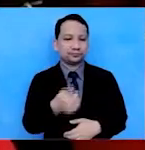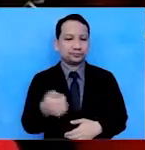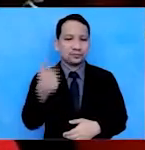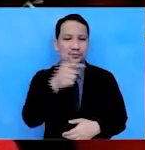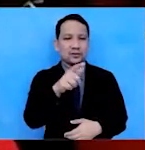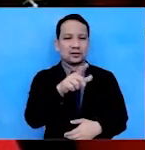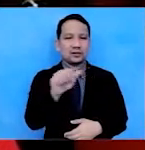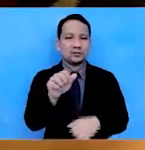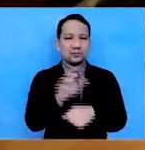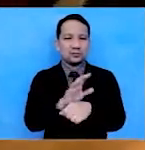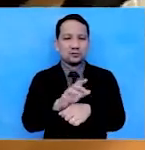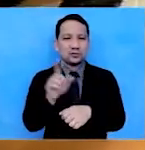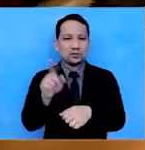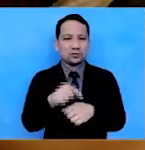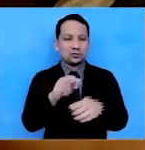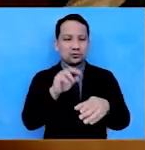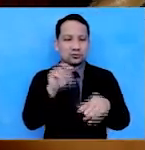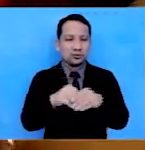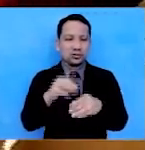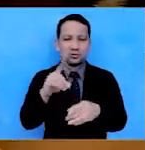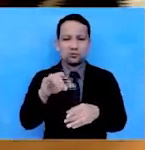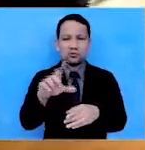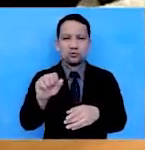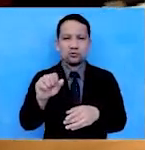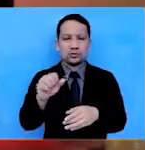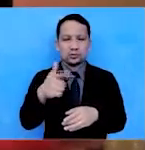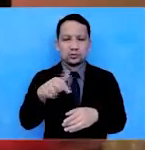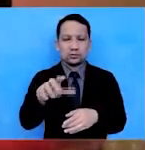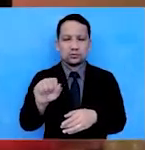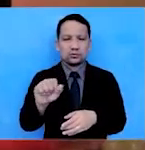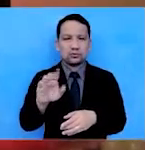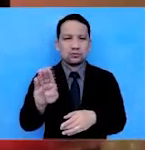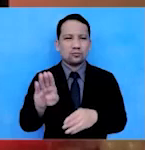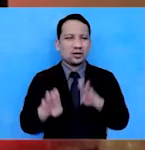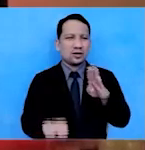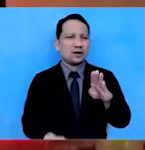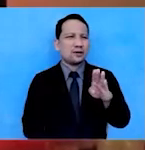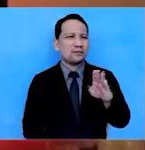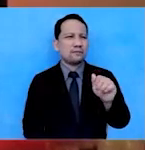Film Critics, manominate sa Golden Globes at BAFTA.